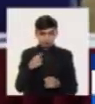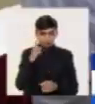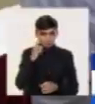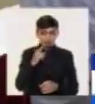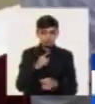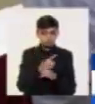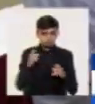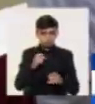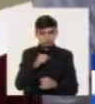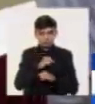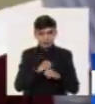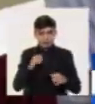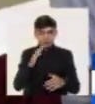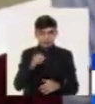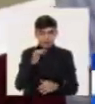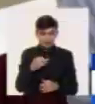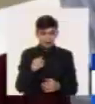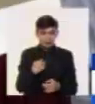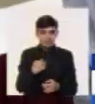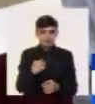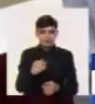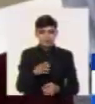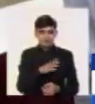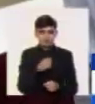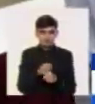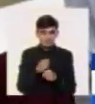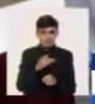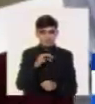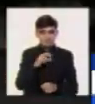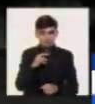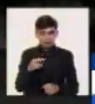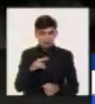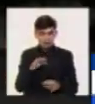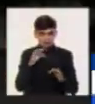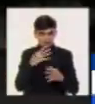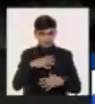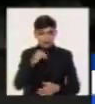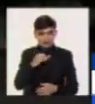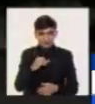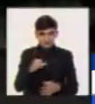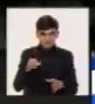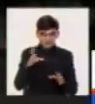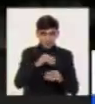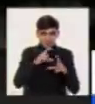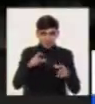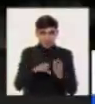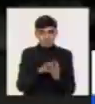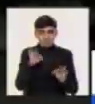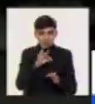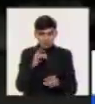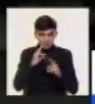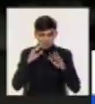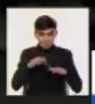ойымша. Енді мен шаблонда жоқпын, иә, мысалы үшін енді дәстүрлі функционер емеспін. Мамандар назардың бәрі мәжіліс сайлауына